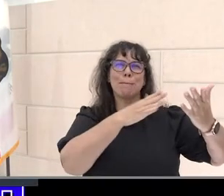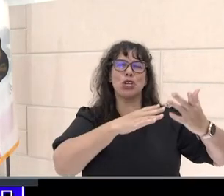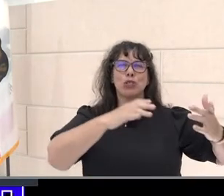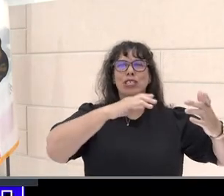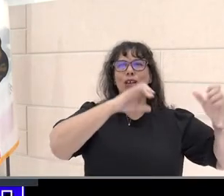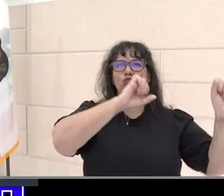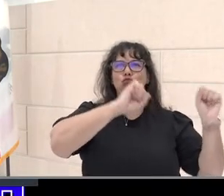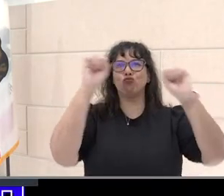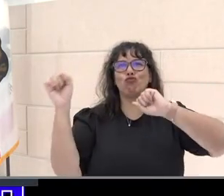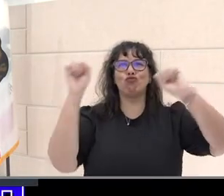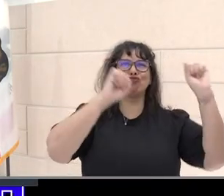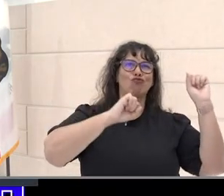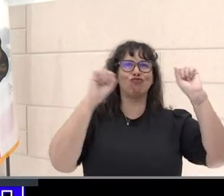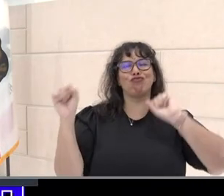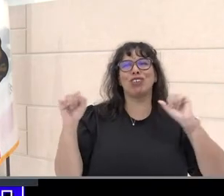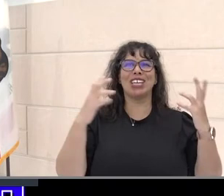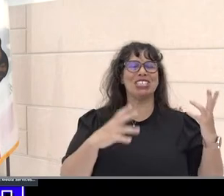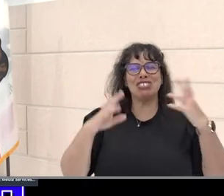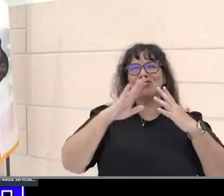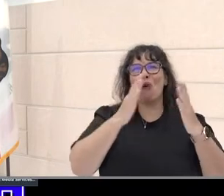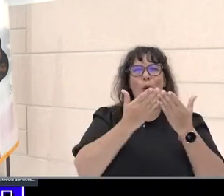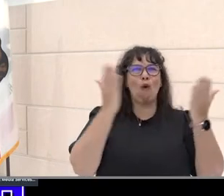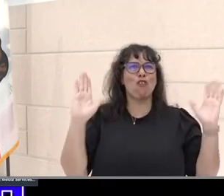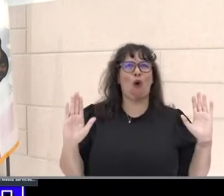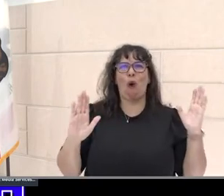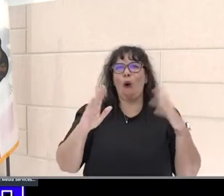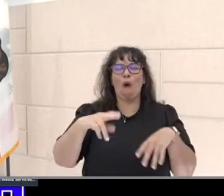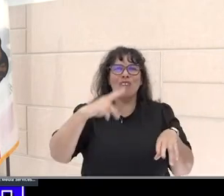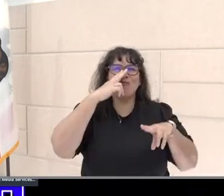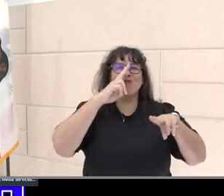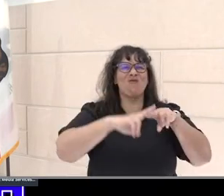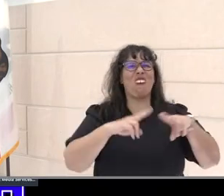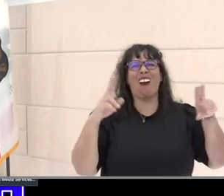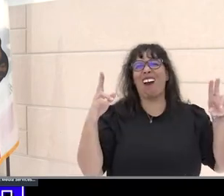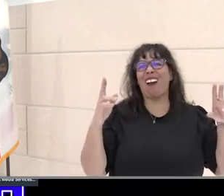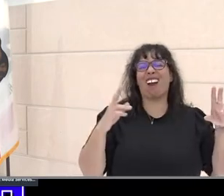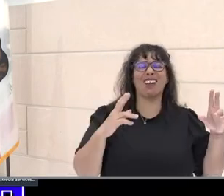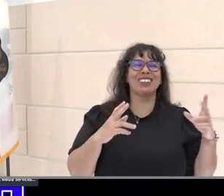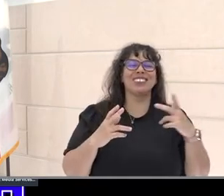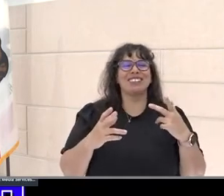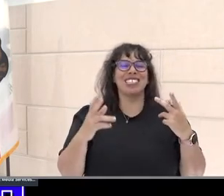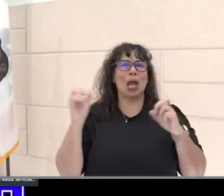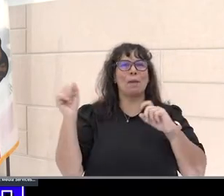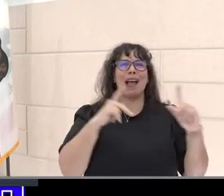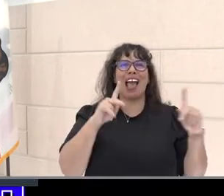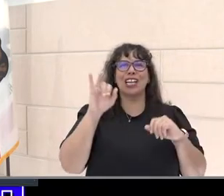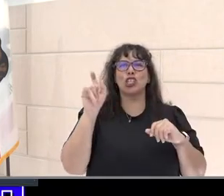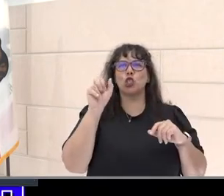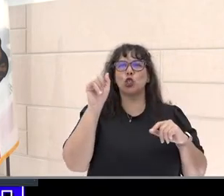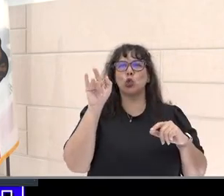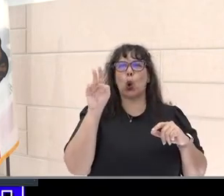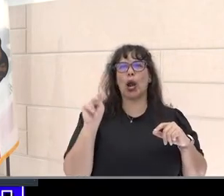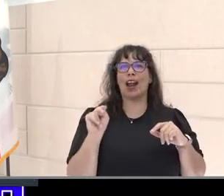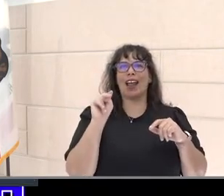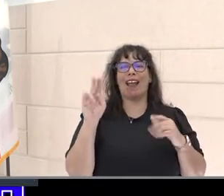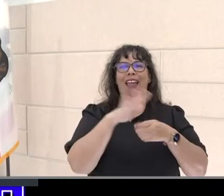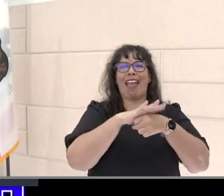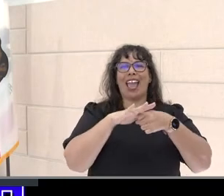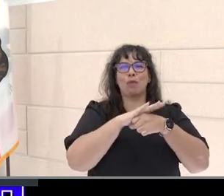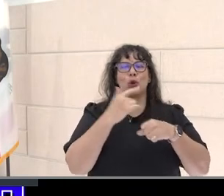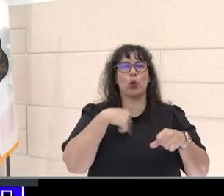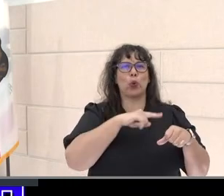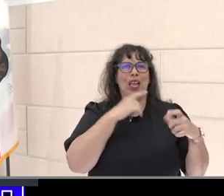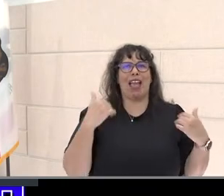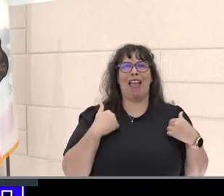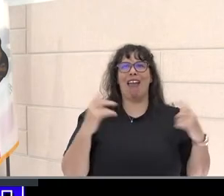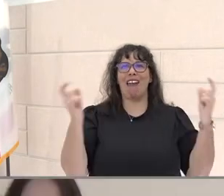ងមានកម្មវិធីរាំរែយើងមានការចែករង្វាន់ផ្សេងសម្រាប់លើកទឹកចិត្តនៅពេលដែលយើងឃើញថាគ្នាយើងត្រ